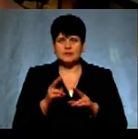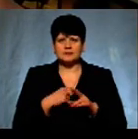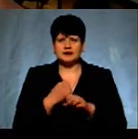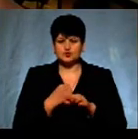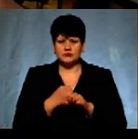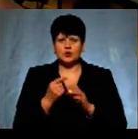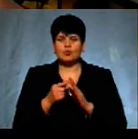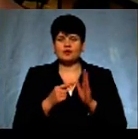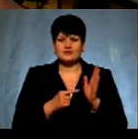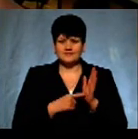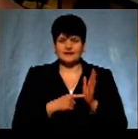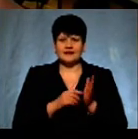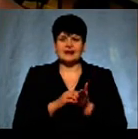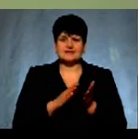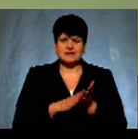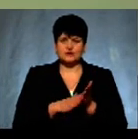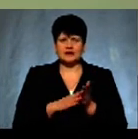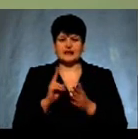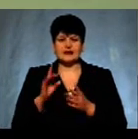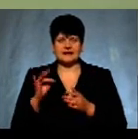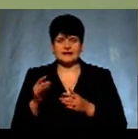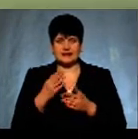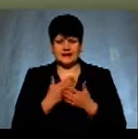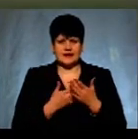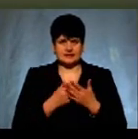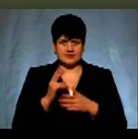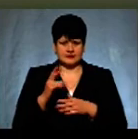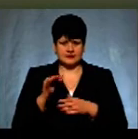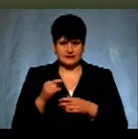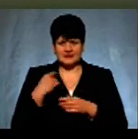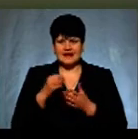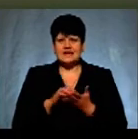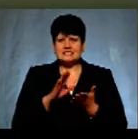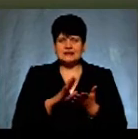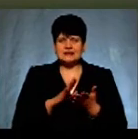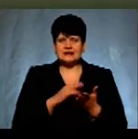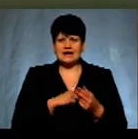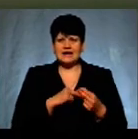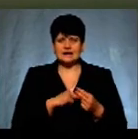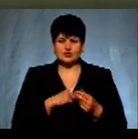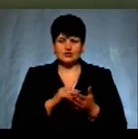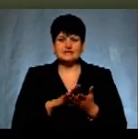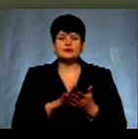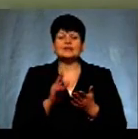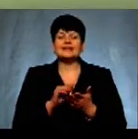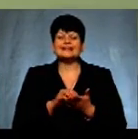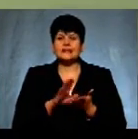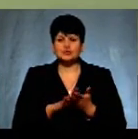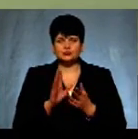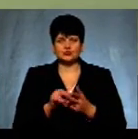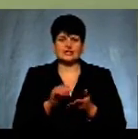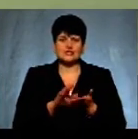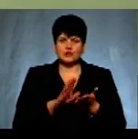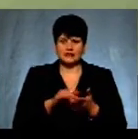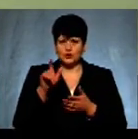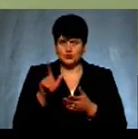поділять на реєстраторів і кар'єрних радників. Реєстратори – це особи, які будуть першочергово зустрічати людину і працювати. Вони будуть